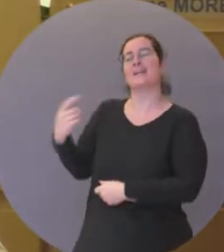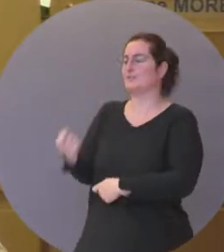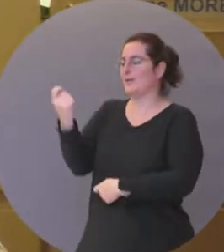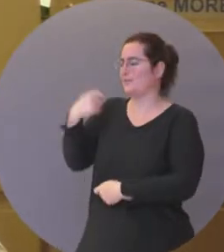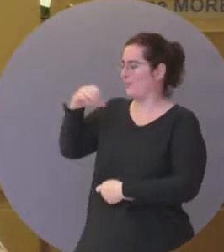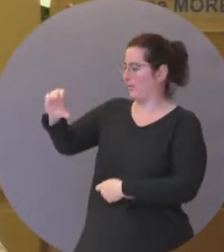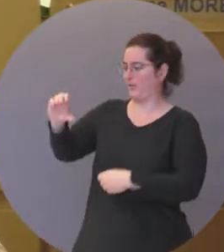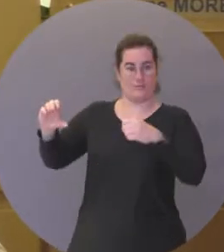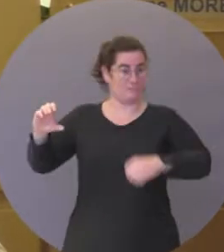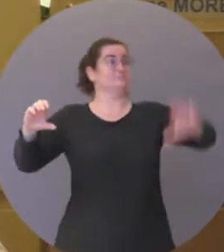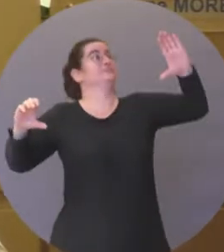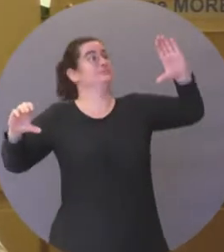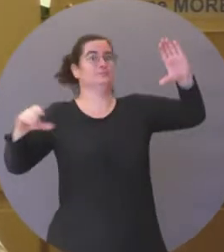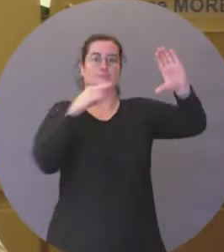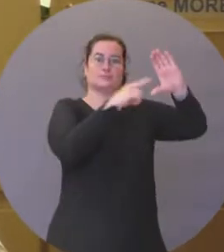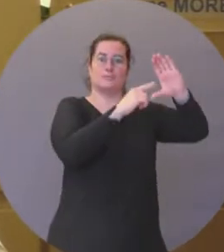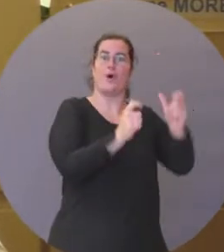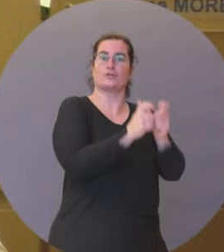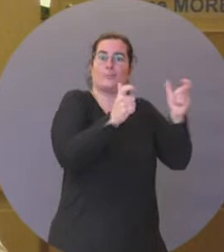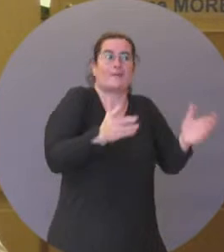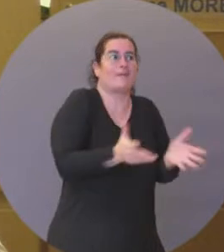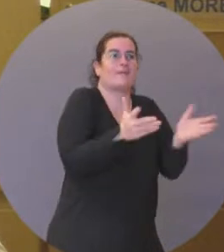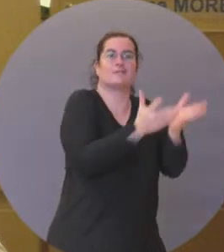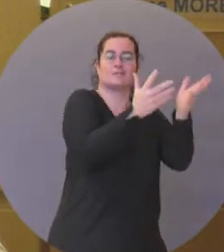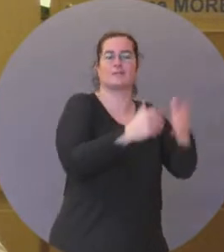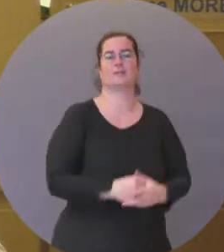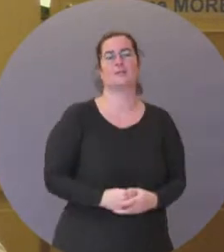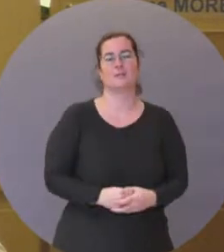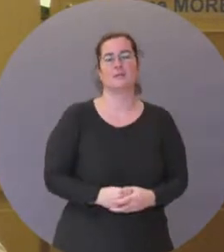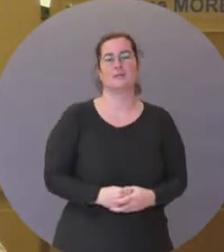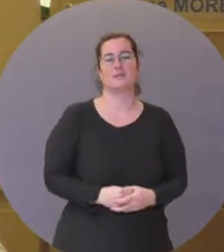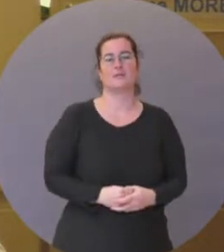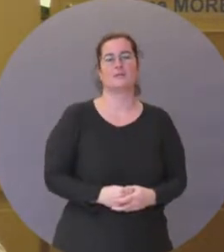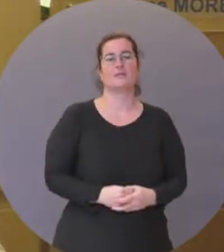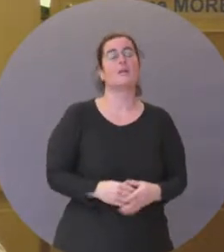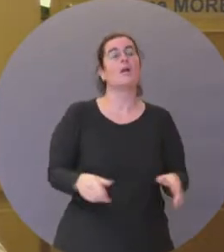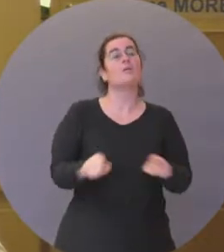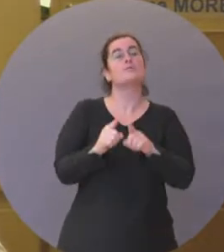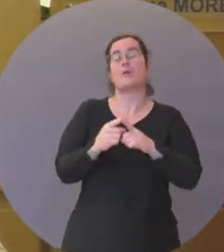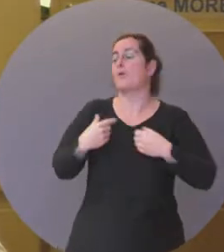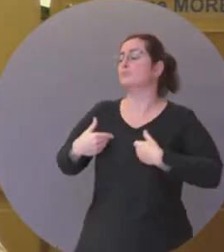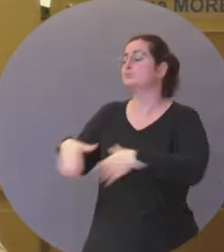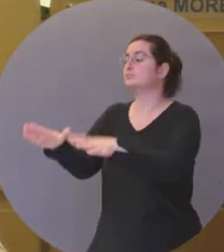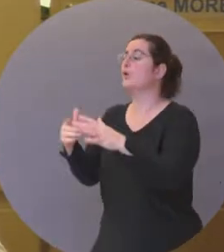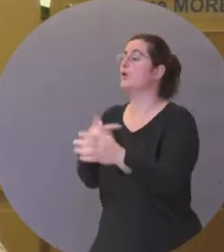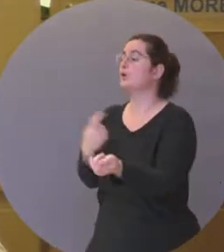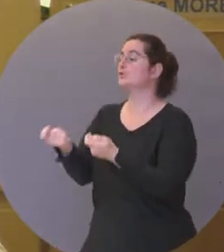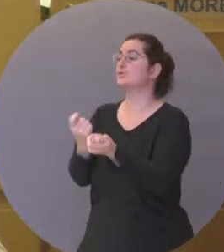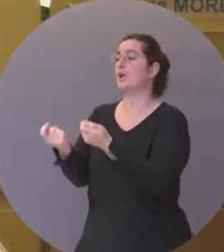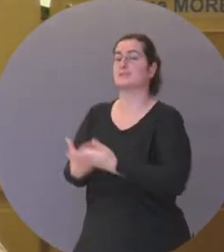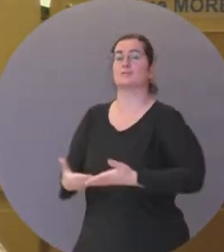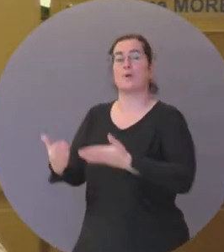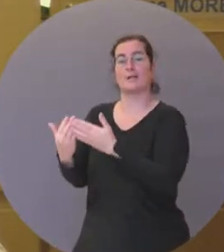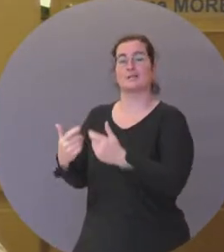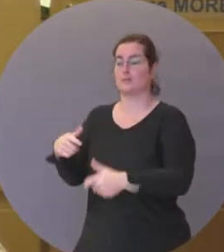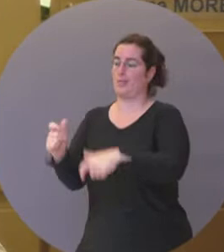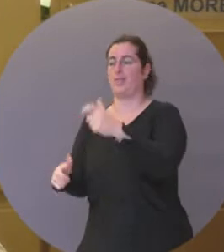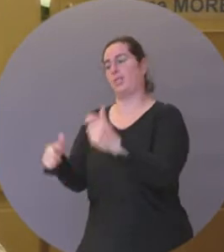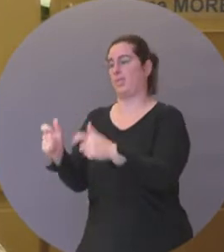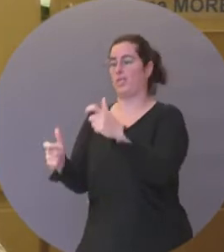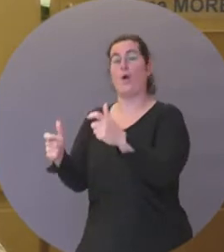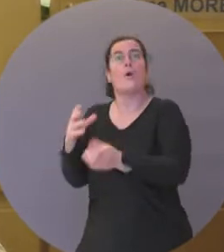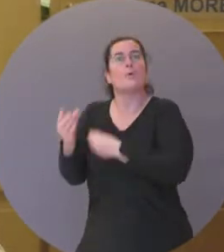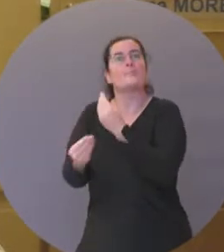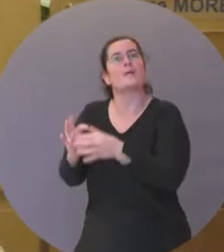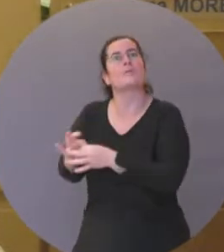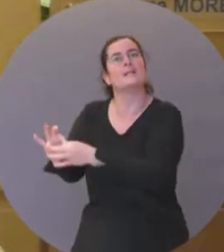comme de bien entendu dans le même temps on laisse les collectivités se débrouiller et gérer la misère enfin sauf celle qui ne peuvent plus